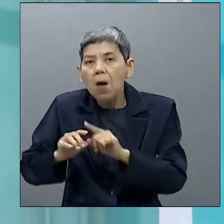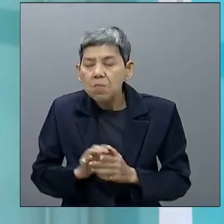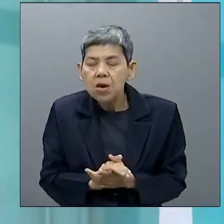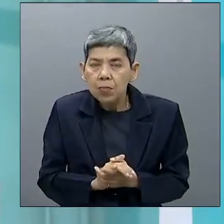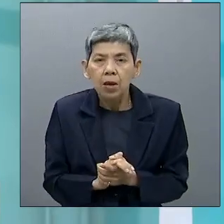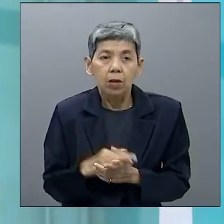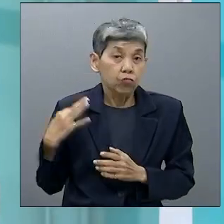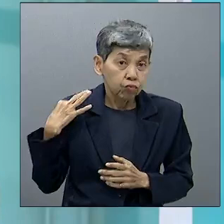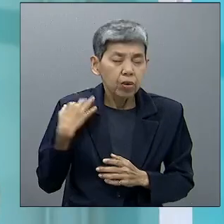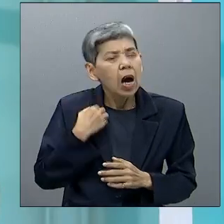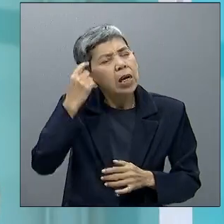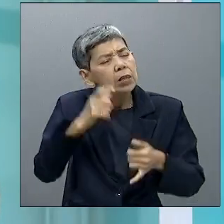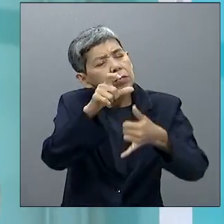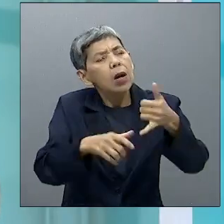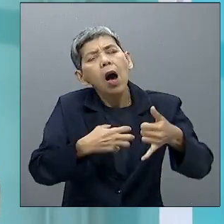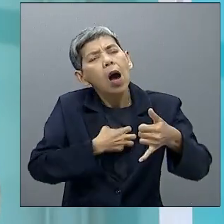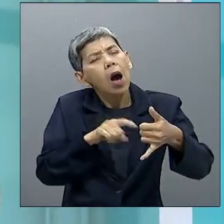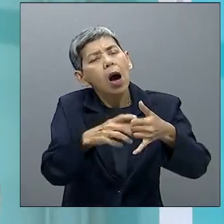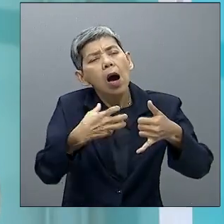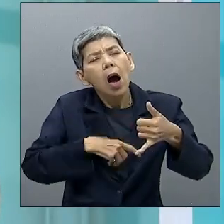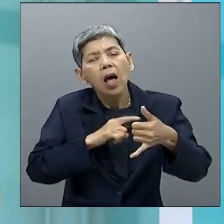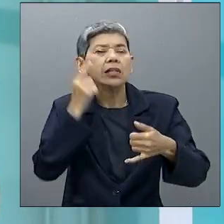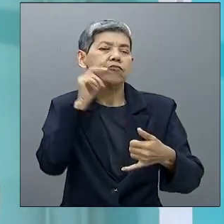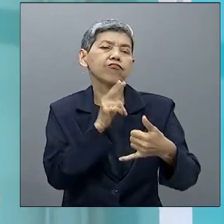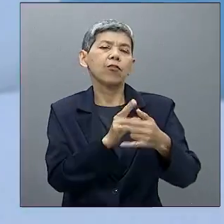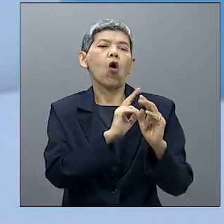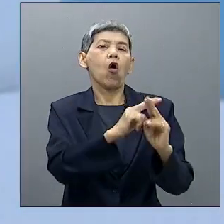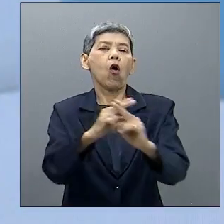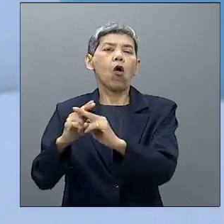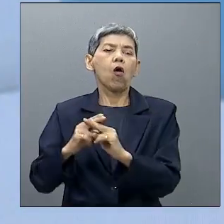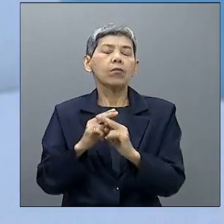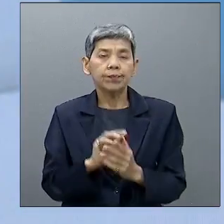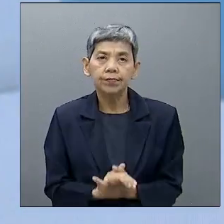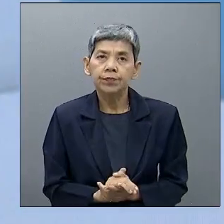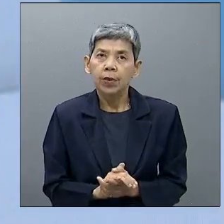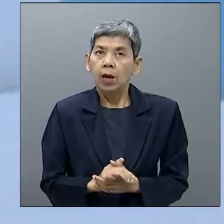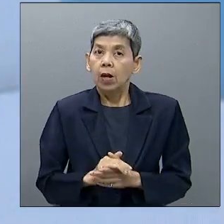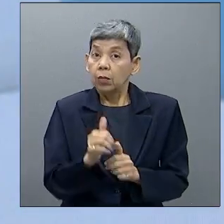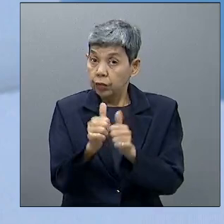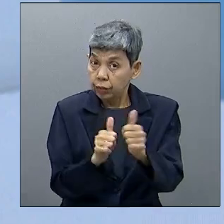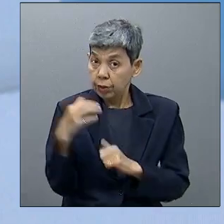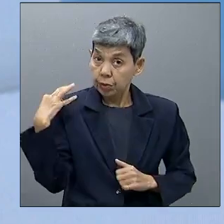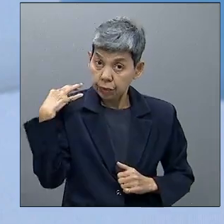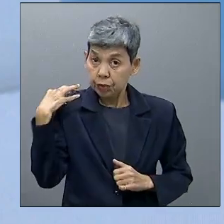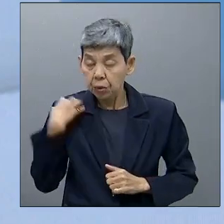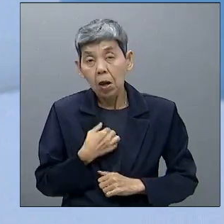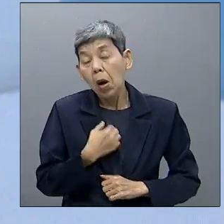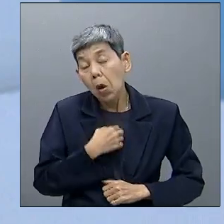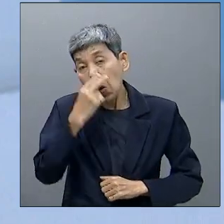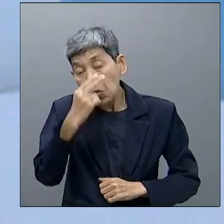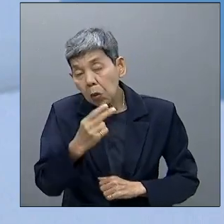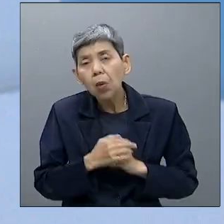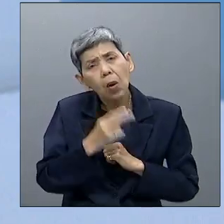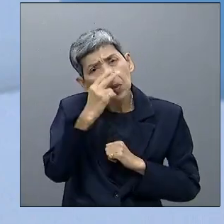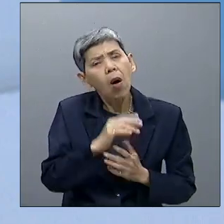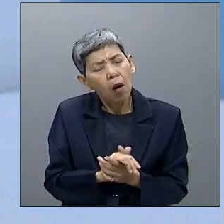การประกวดนางงามก็เป็นแล้วแต่ว่าแต่ละคนจะมีจุดมุ่งหมายอะไรอย่างเงี้ยครับ ก็แล้วคุณค่าของการประกวดนางงามแล้วก็อย่างคุณผู้ชมเนี่ยชมก็อาจ